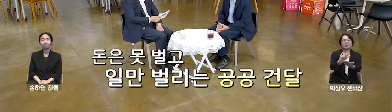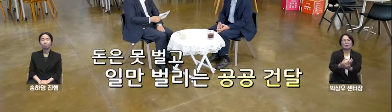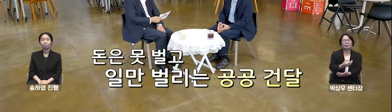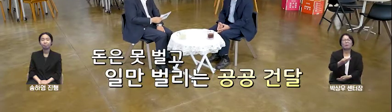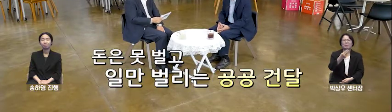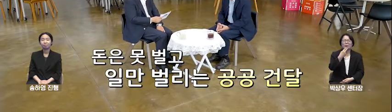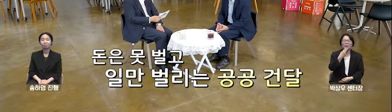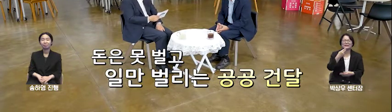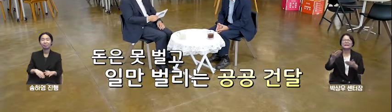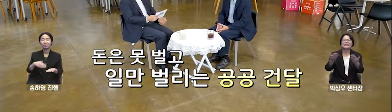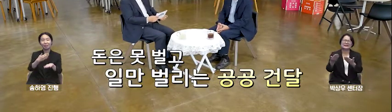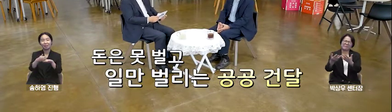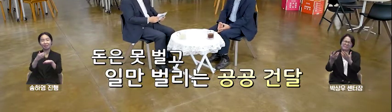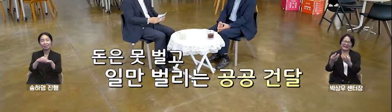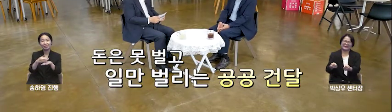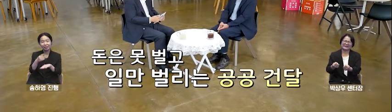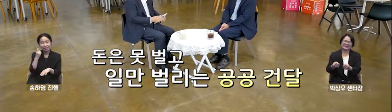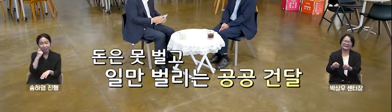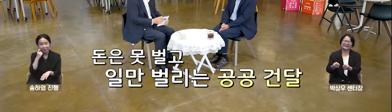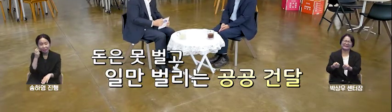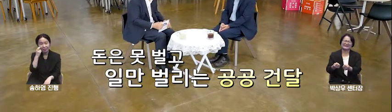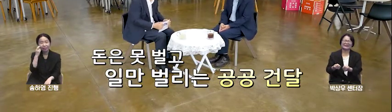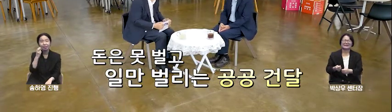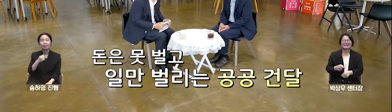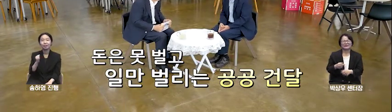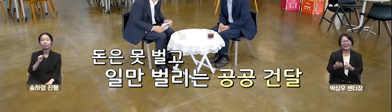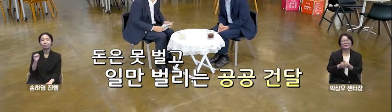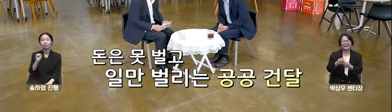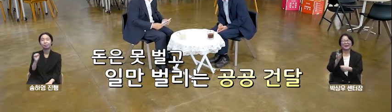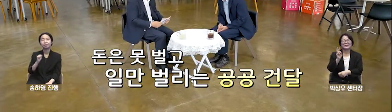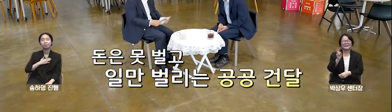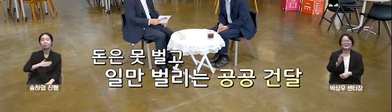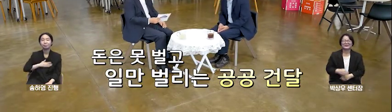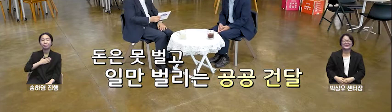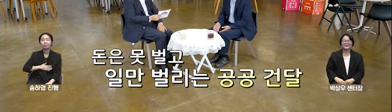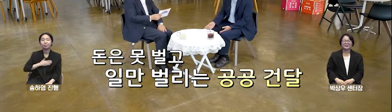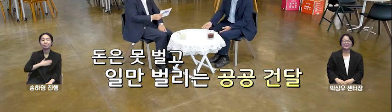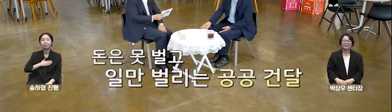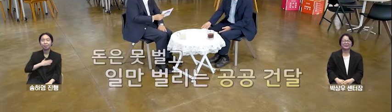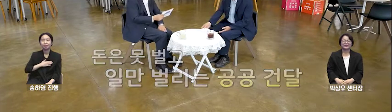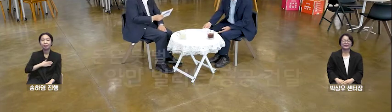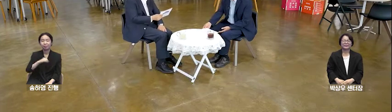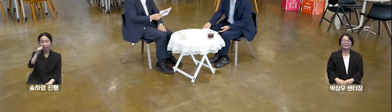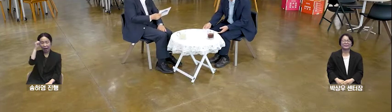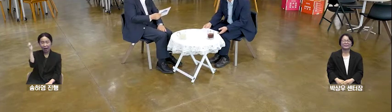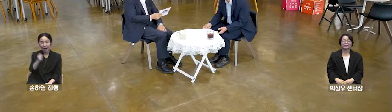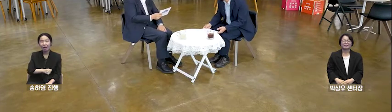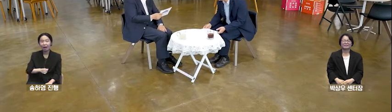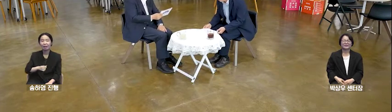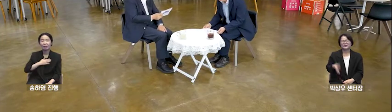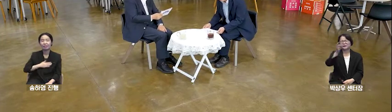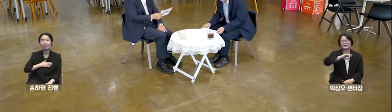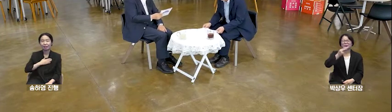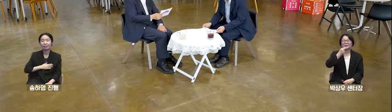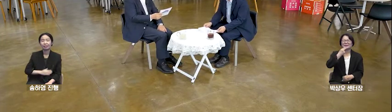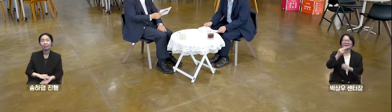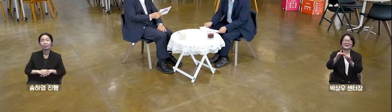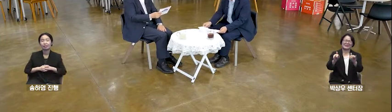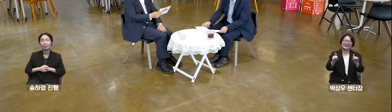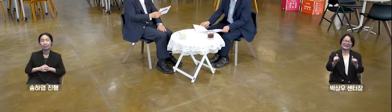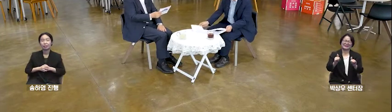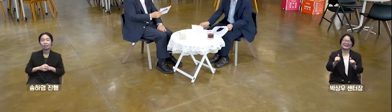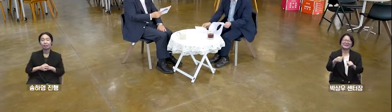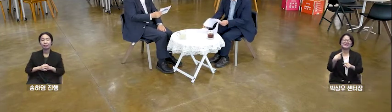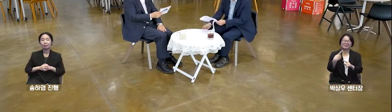벌면서 일만 벌리고 다니는 예 그래서 공공건달이라고 하는 것 같습니다. 그렇구나. 예, 실속 없는 사람인 것 같습니다. 네.